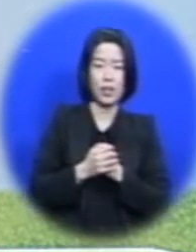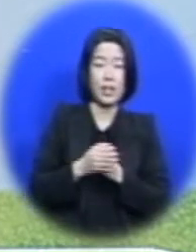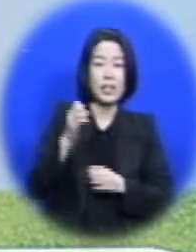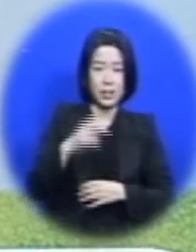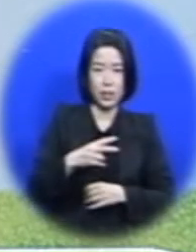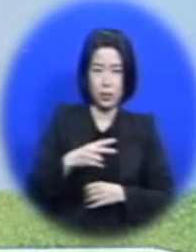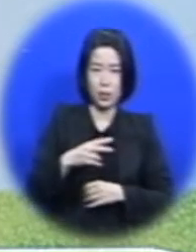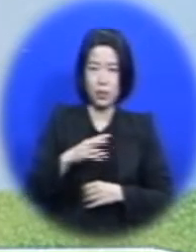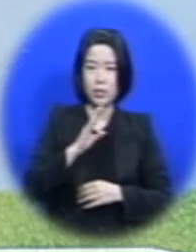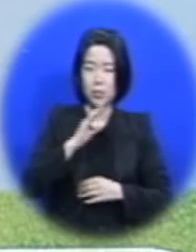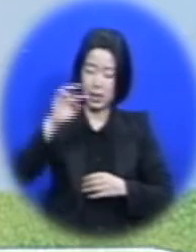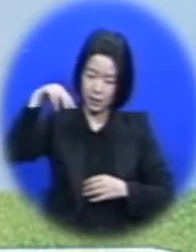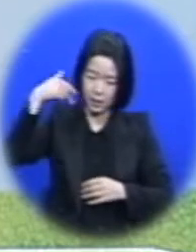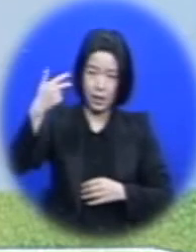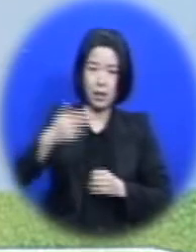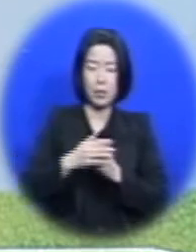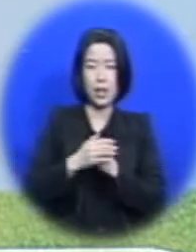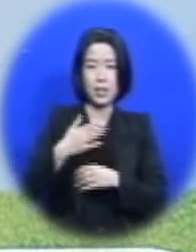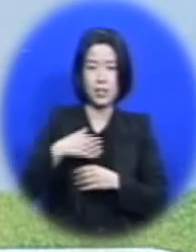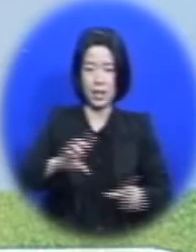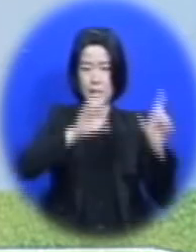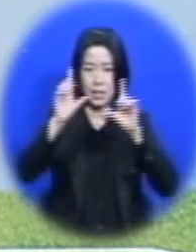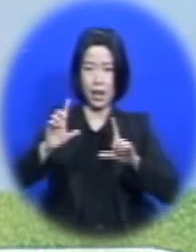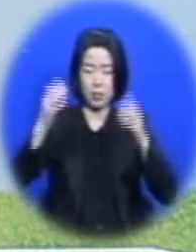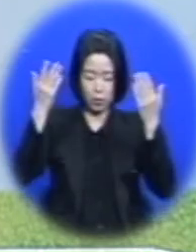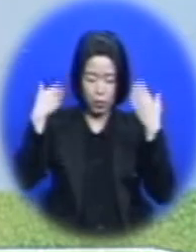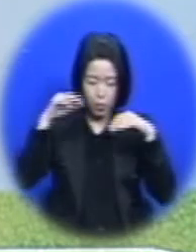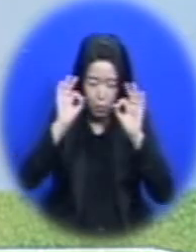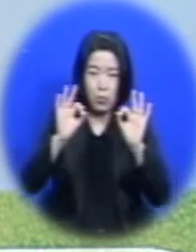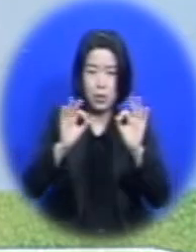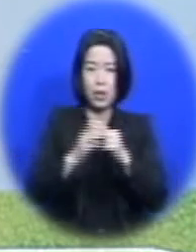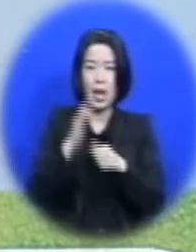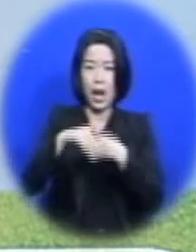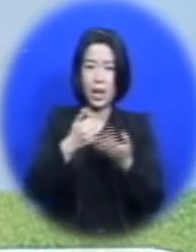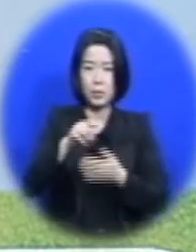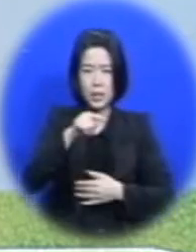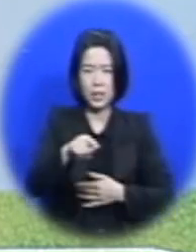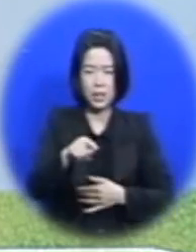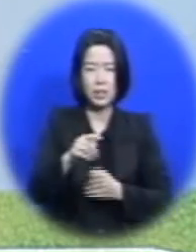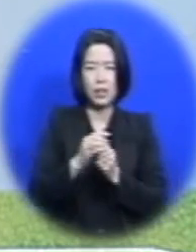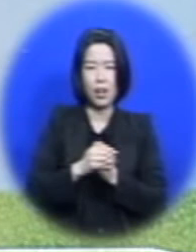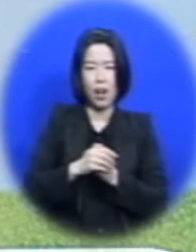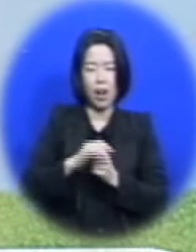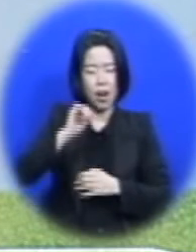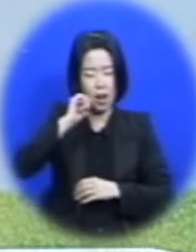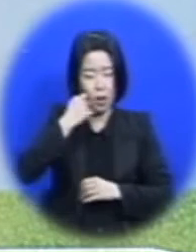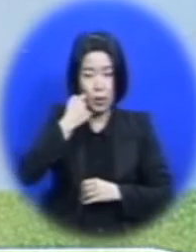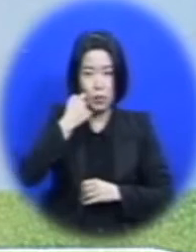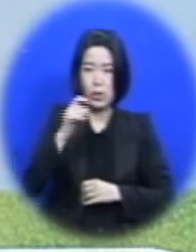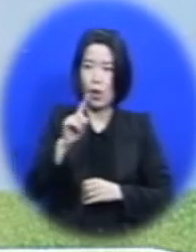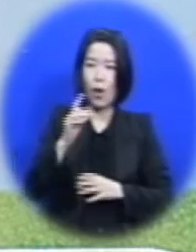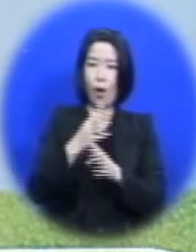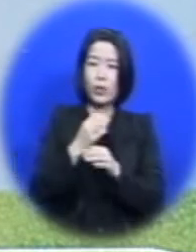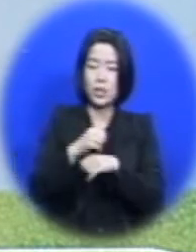그리고는 정말 그 다음에 제 삶을 도려 돌아보면 하나님께서 그 극한 어려움 을 언제